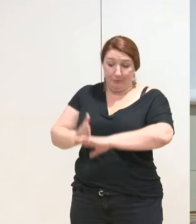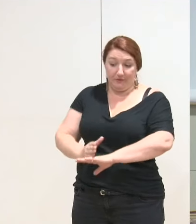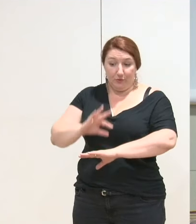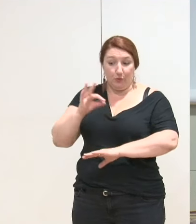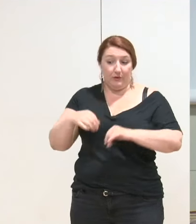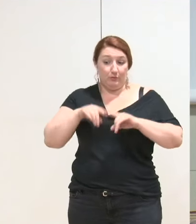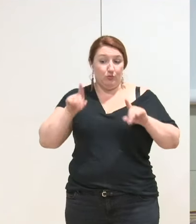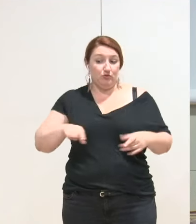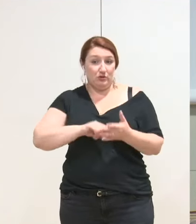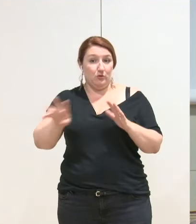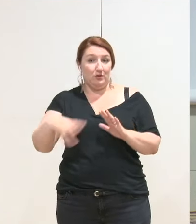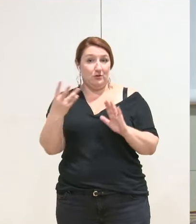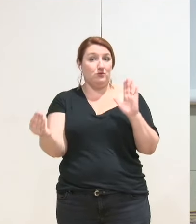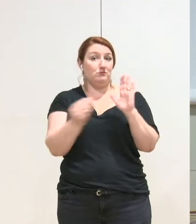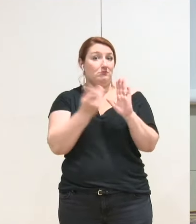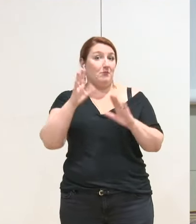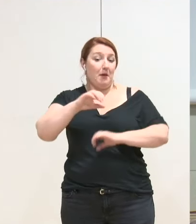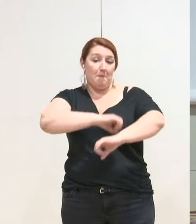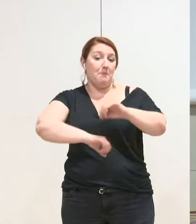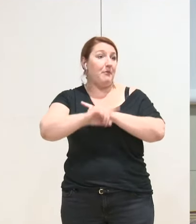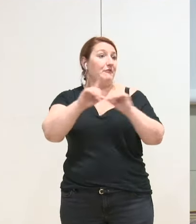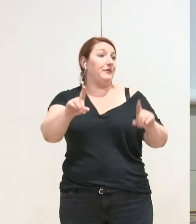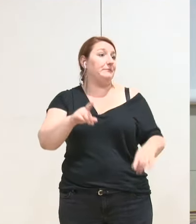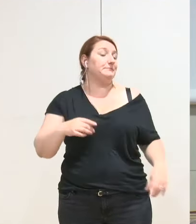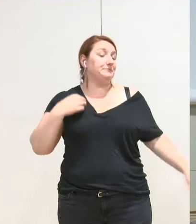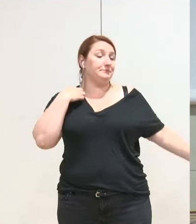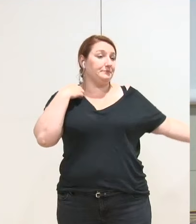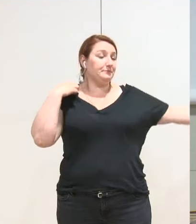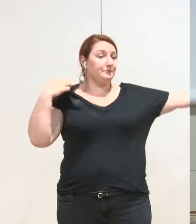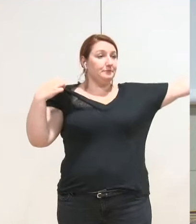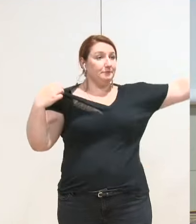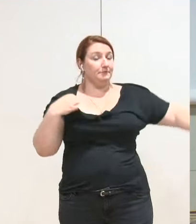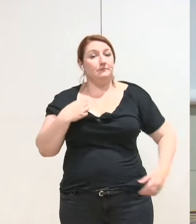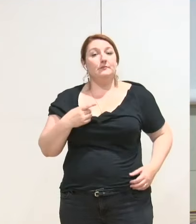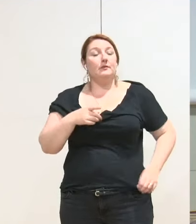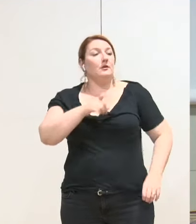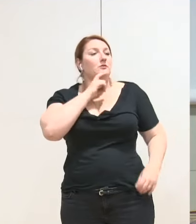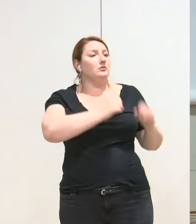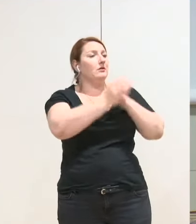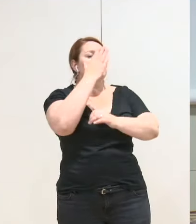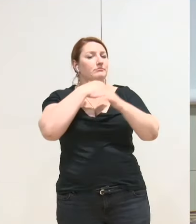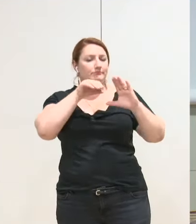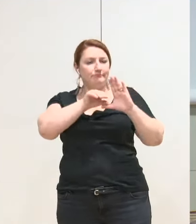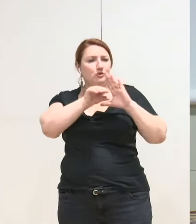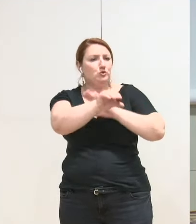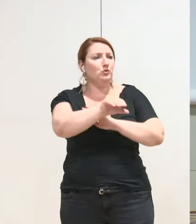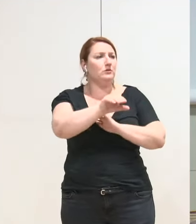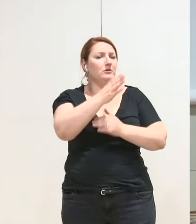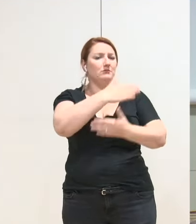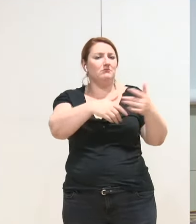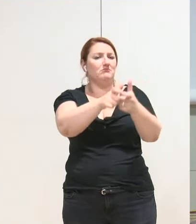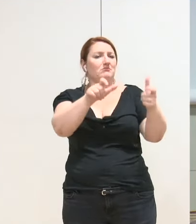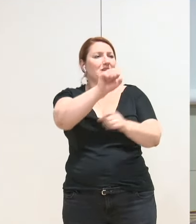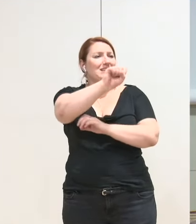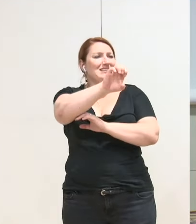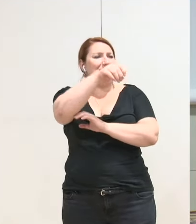budget 2014 vous nous avez parlé des ses versé au schème d'aménagement en fait